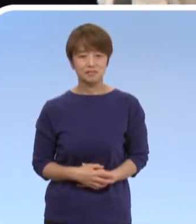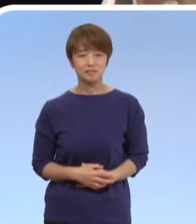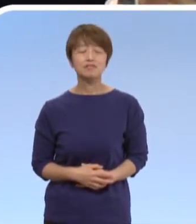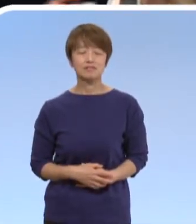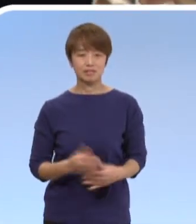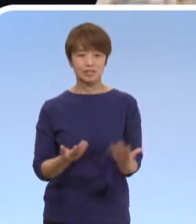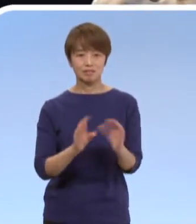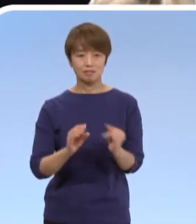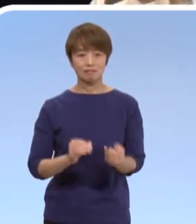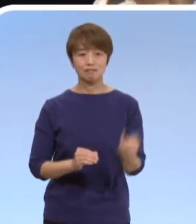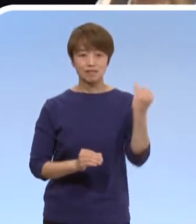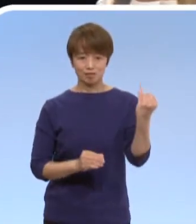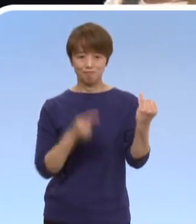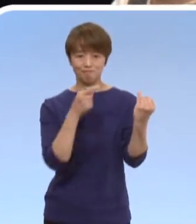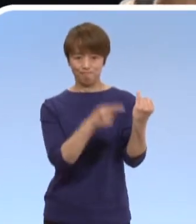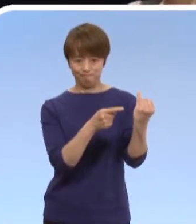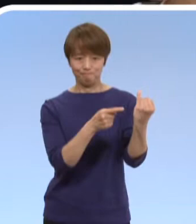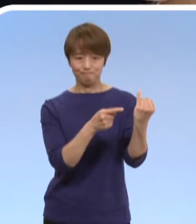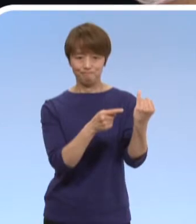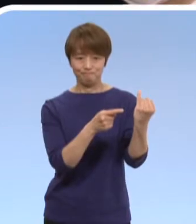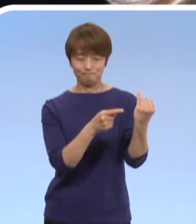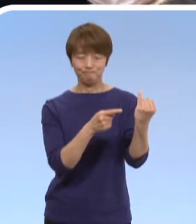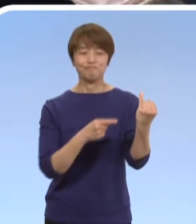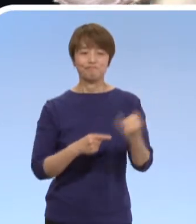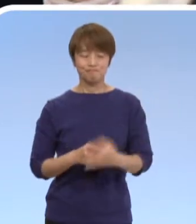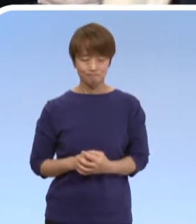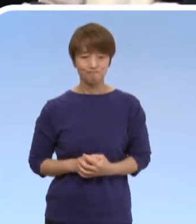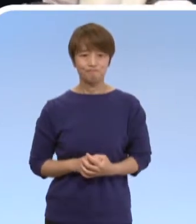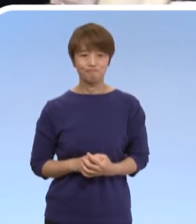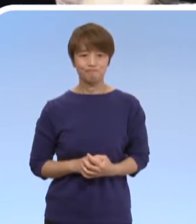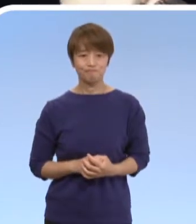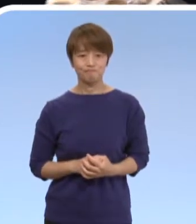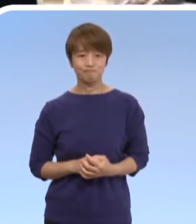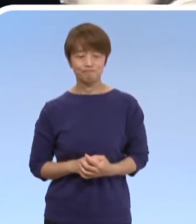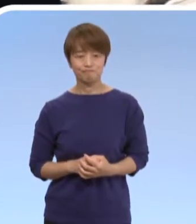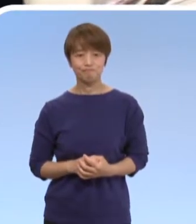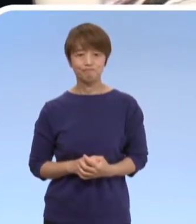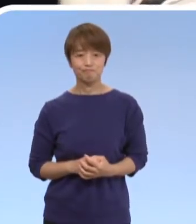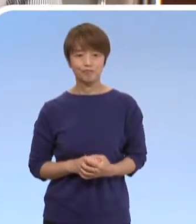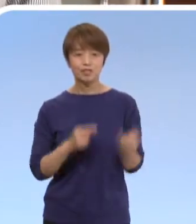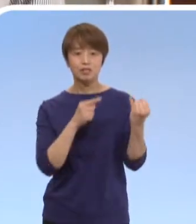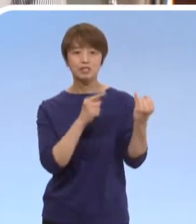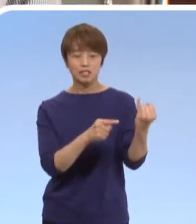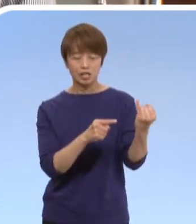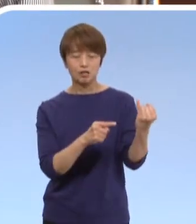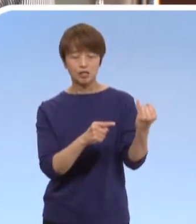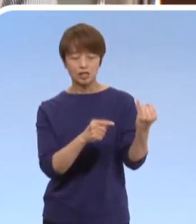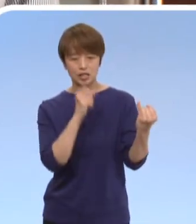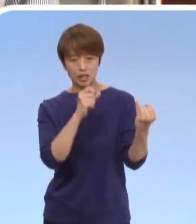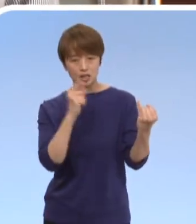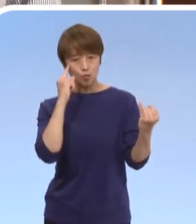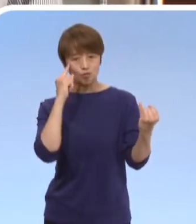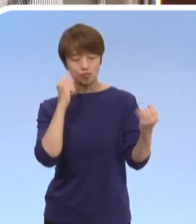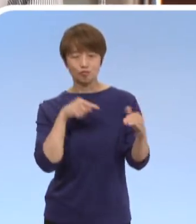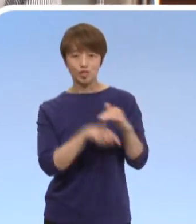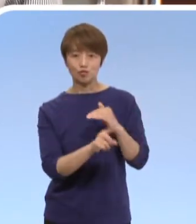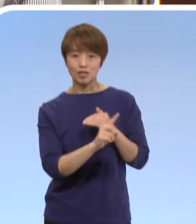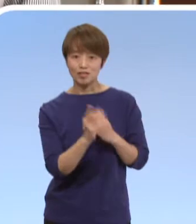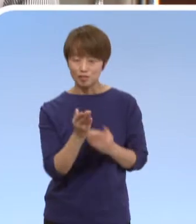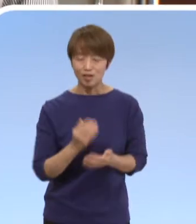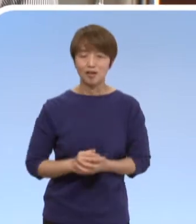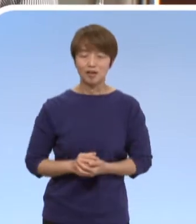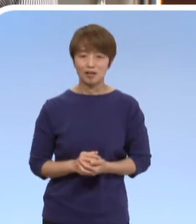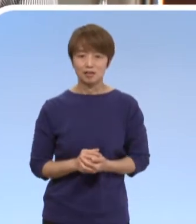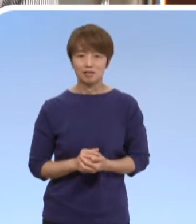川さんはそのファミ劇の12代目の運営委員長なんです。 皆さんが北川さんでって思われるその理